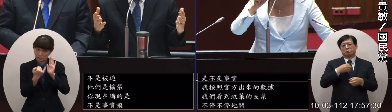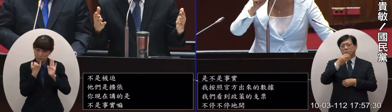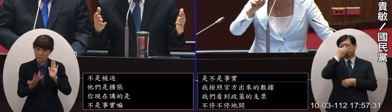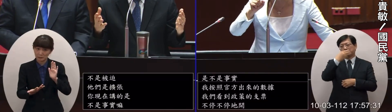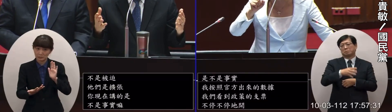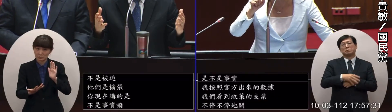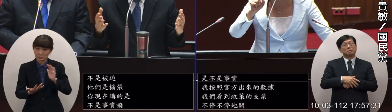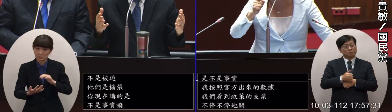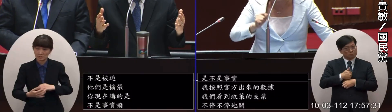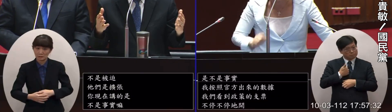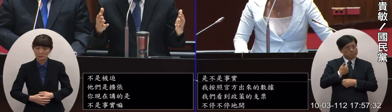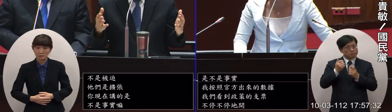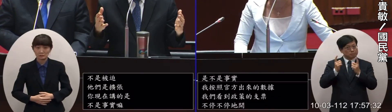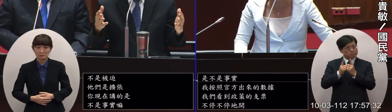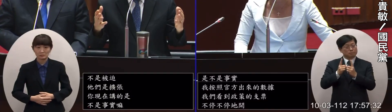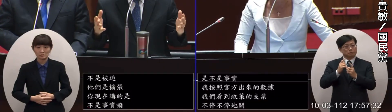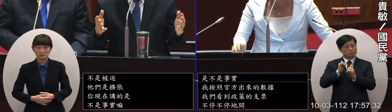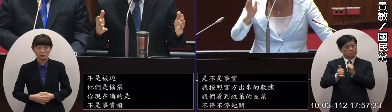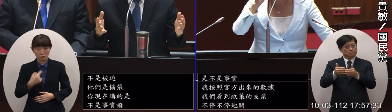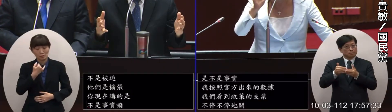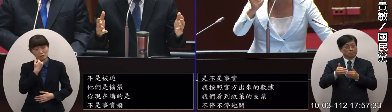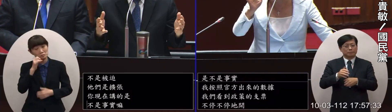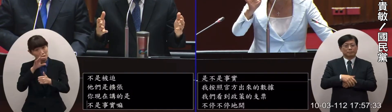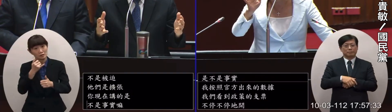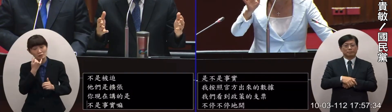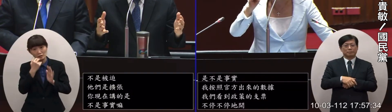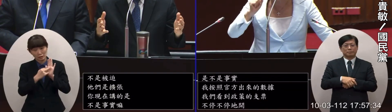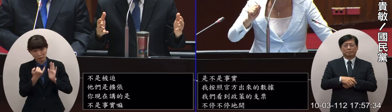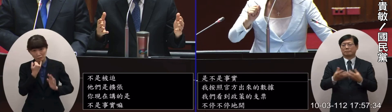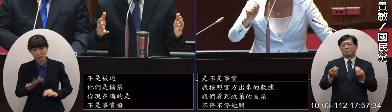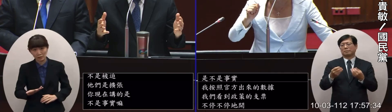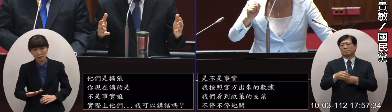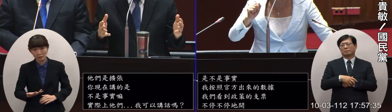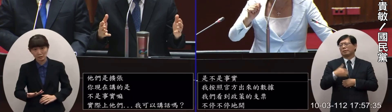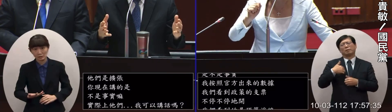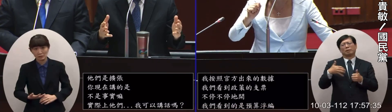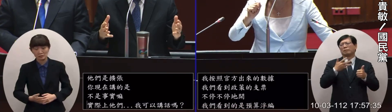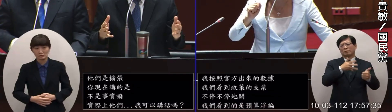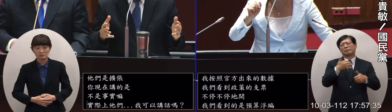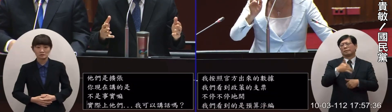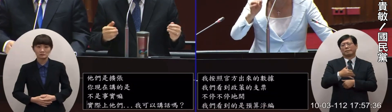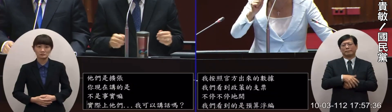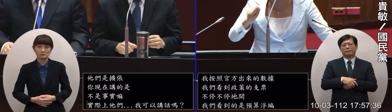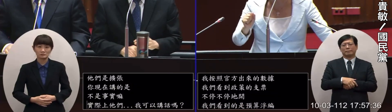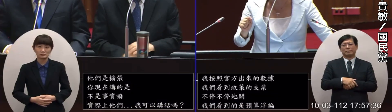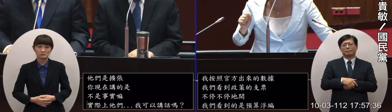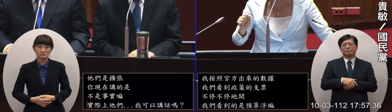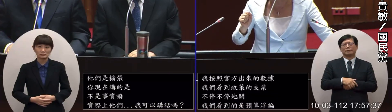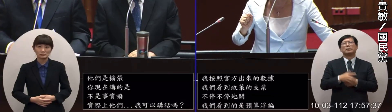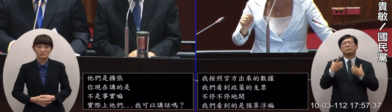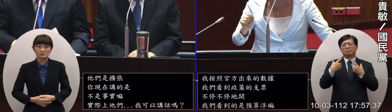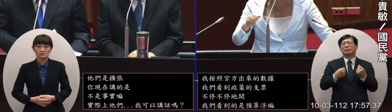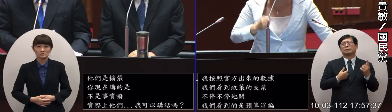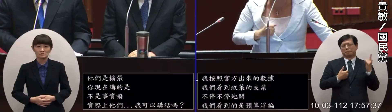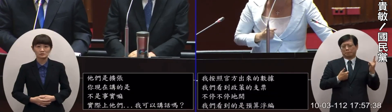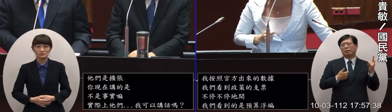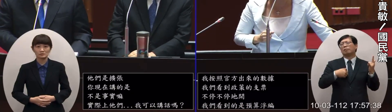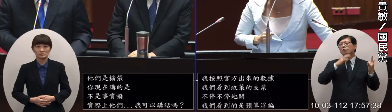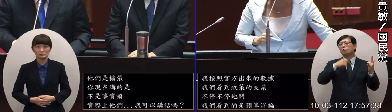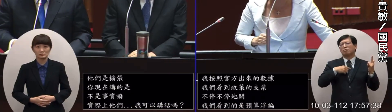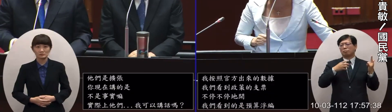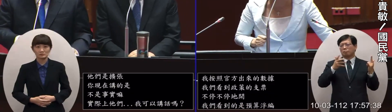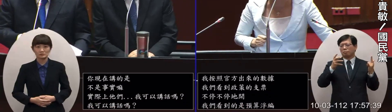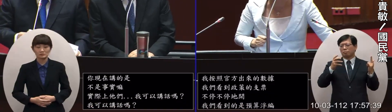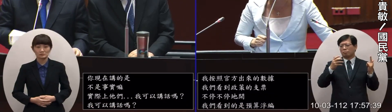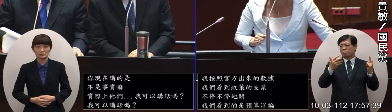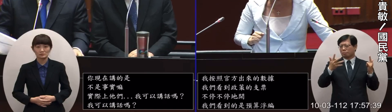有没有针对人民的需求？ 我可以讲话吗？ 没有，我还没问嘛，对不对？质询你就是被询嘛，你总要让我把